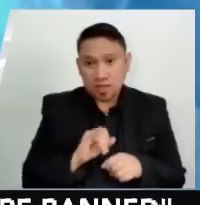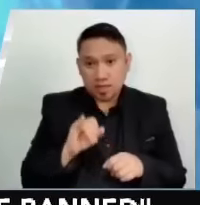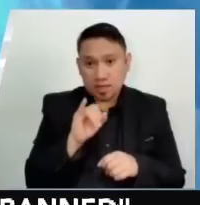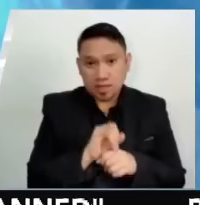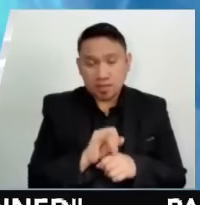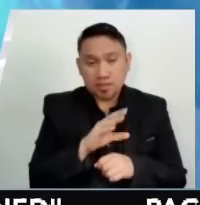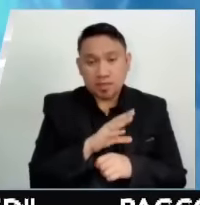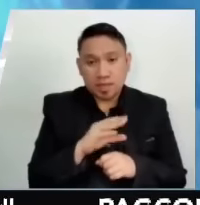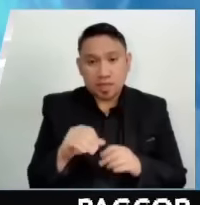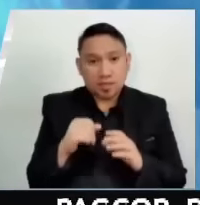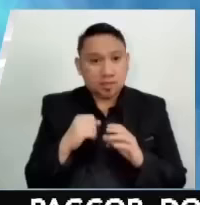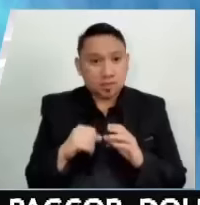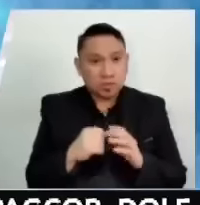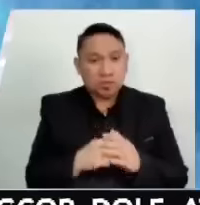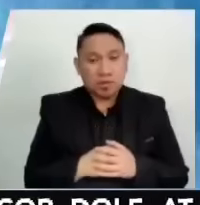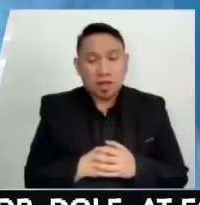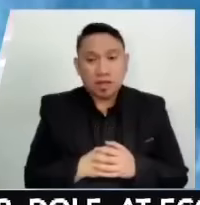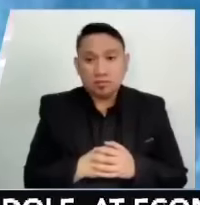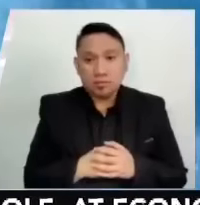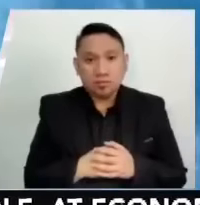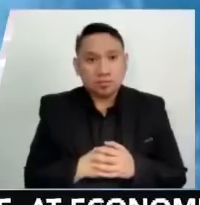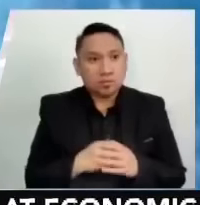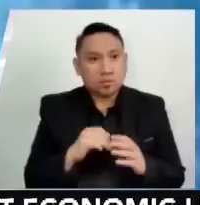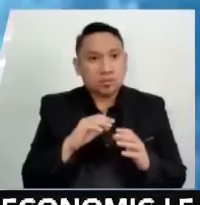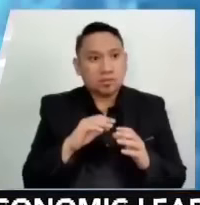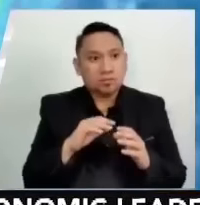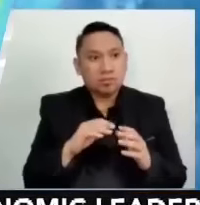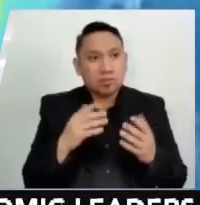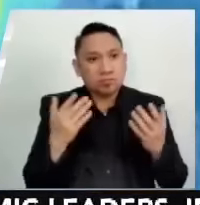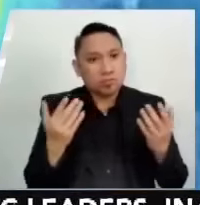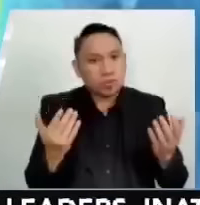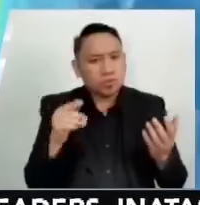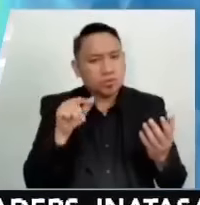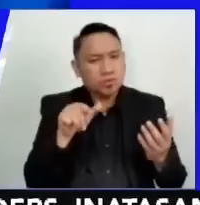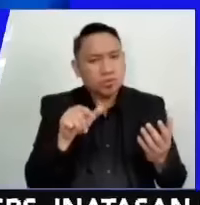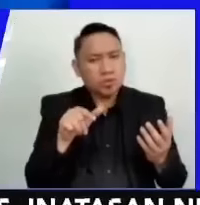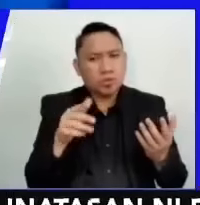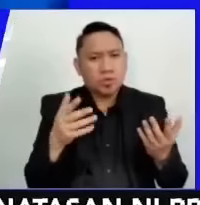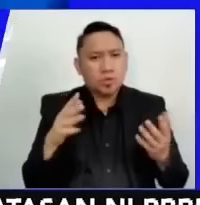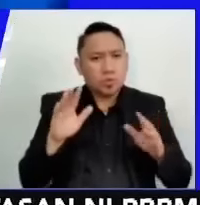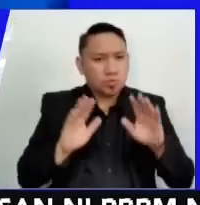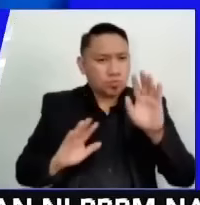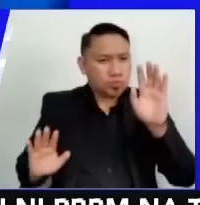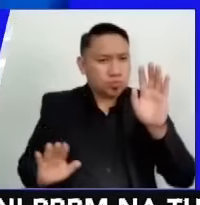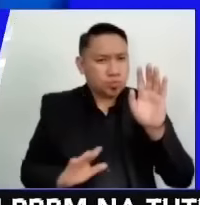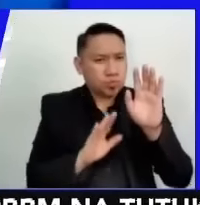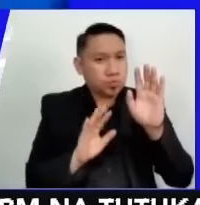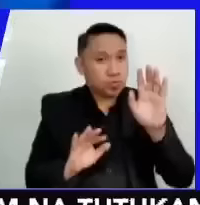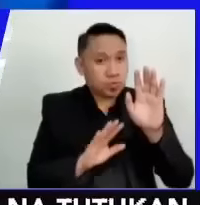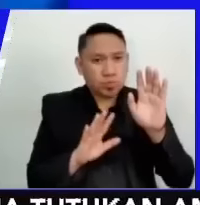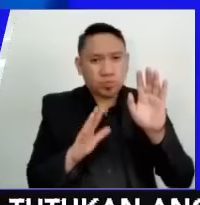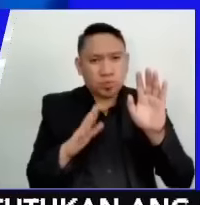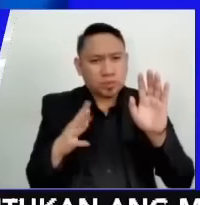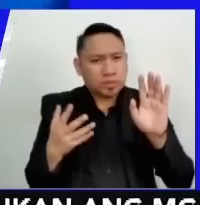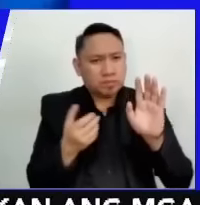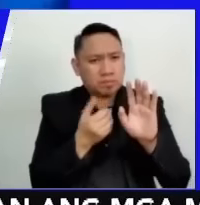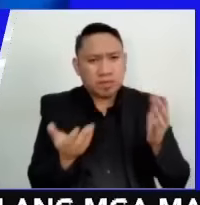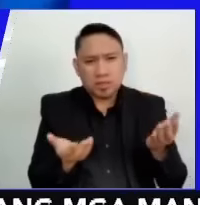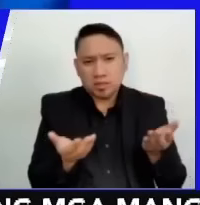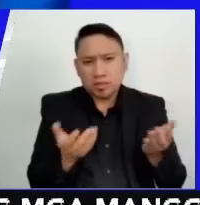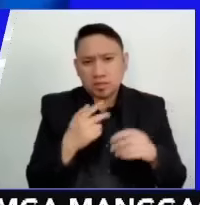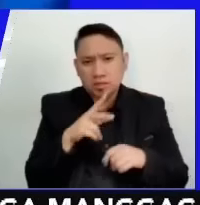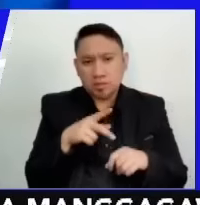Catanduanes. Uling katanungan po, Ms. Veronica, itong hanging habagat, hanggang kailan po mararamdaman dito sa ating bansa? At tatagal pa po ba ang monsoon rains